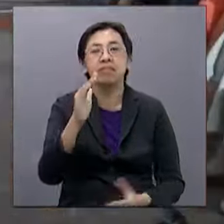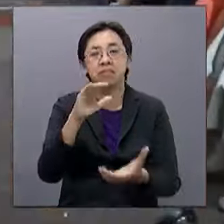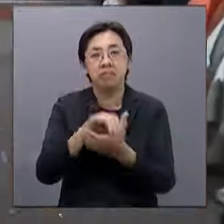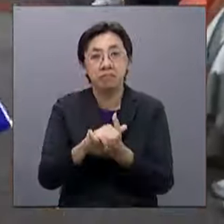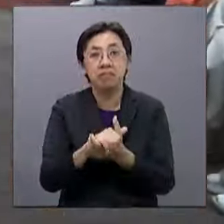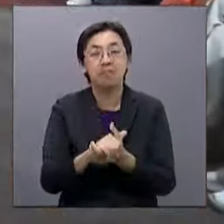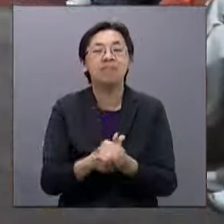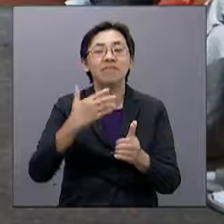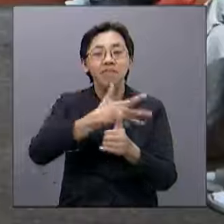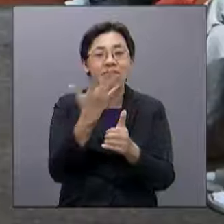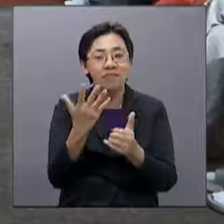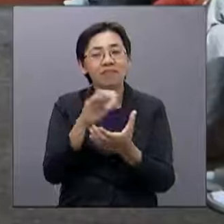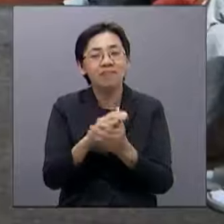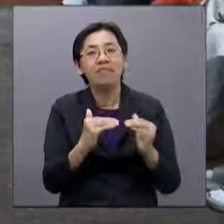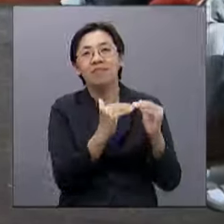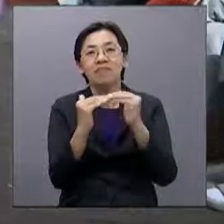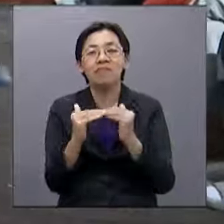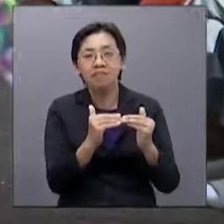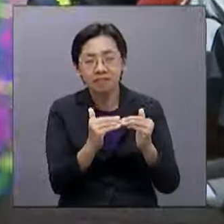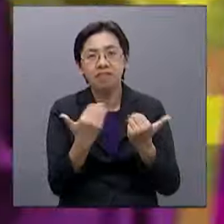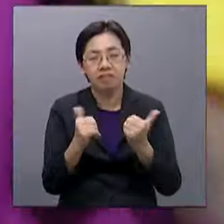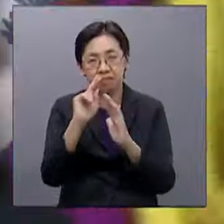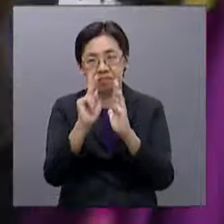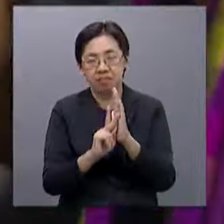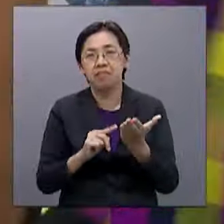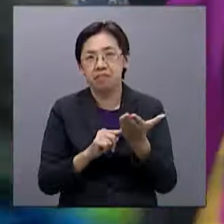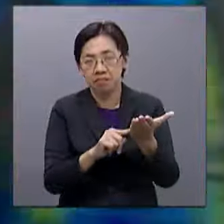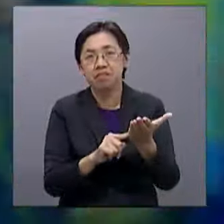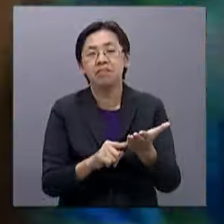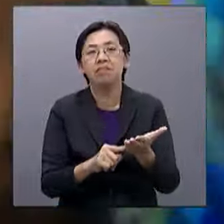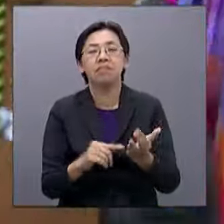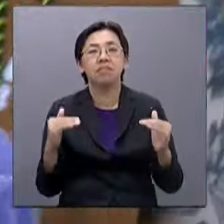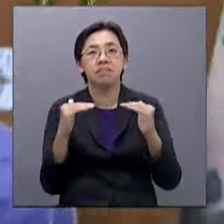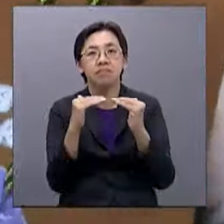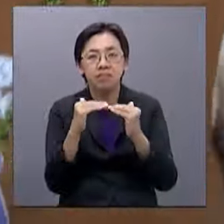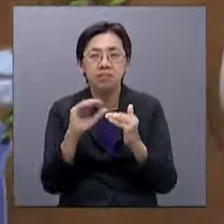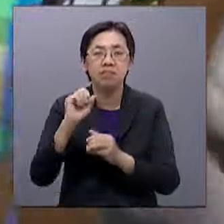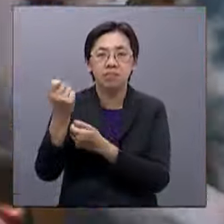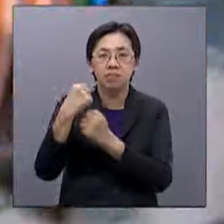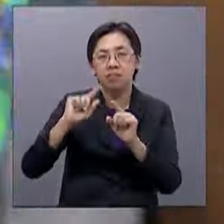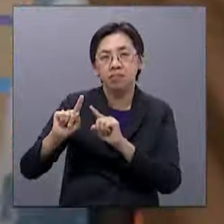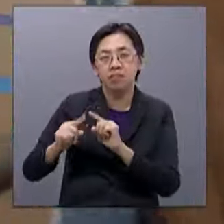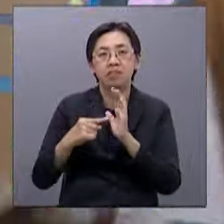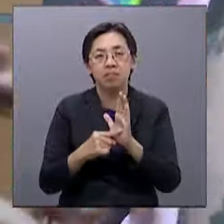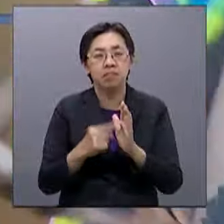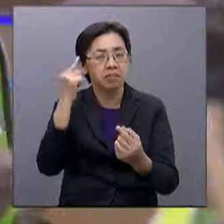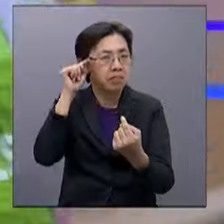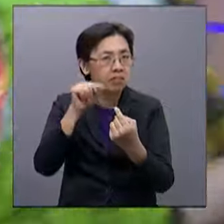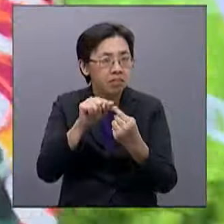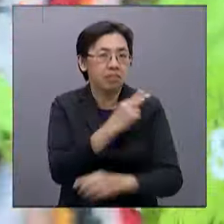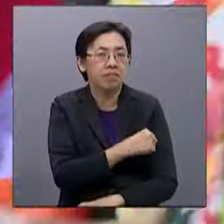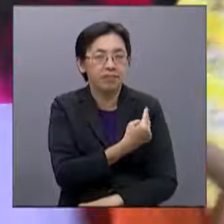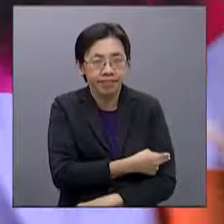ที่กำลังจะมีการผลักดันร่างกฎหมายกันอยู่ก็คงเป็นเรื่องสิทธิและสวัสดิการต่างๆค่ะอย่างเช่นการเข้าถึงด้านสาธารณ